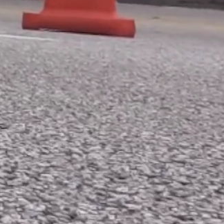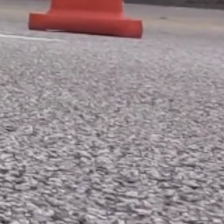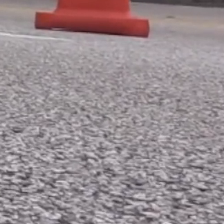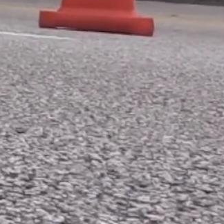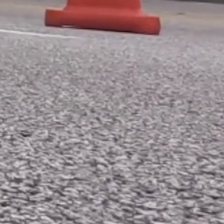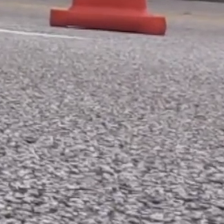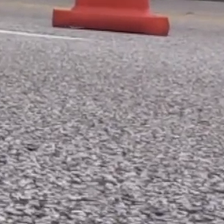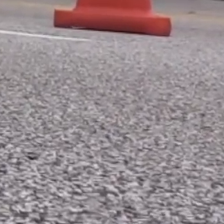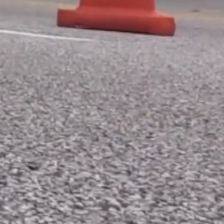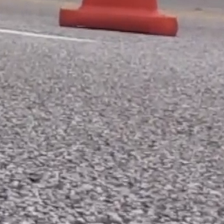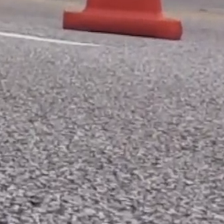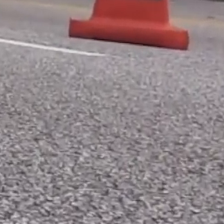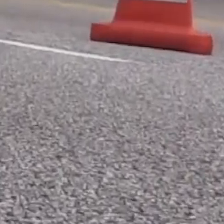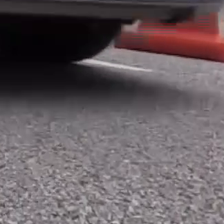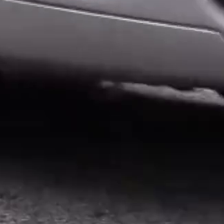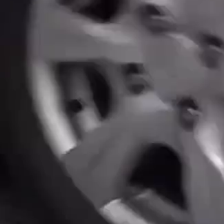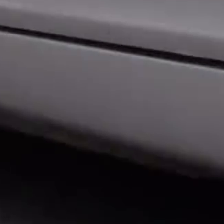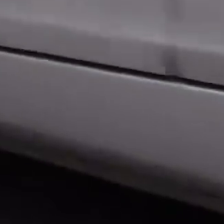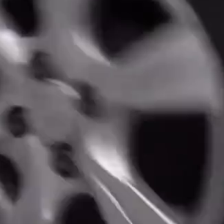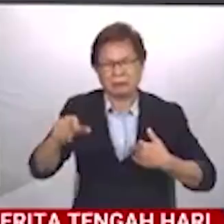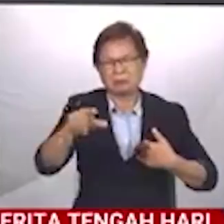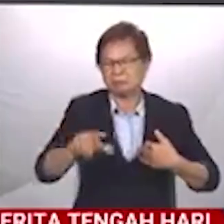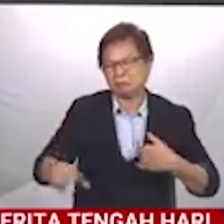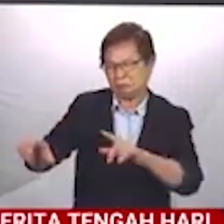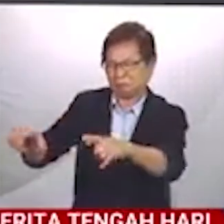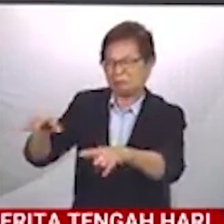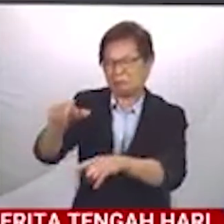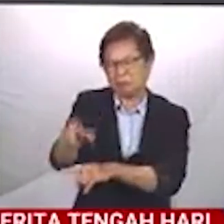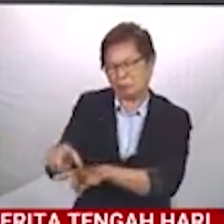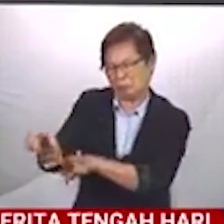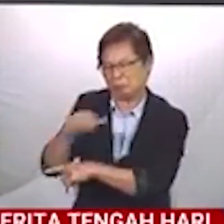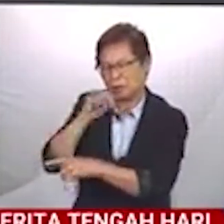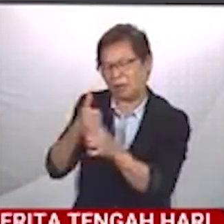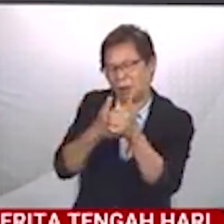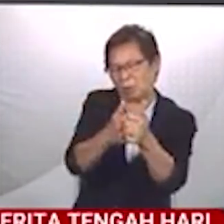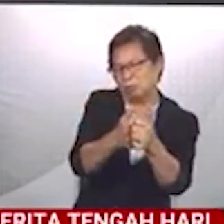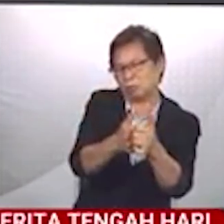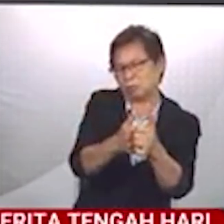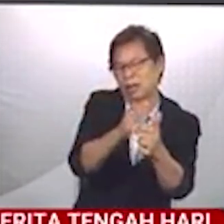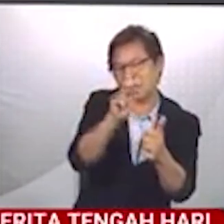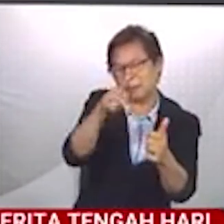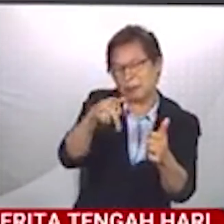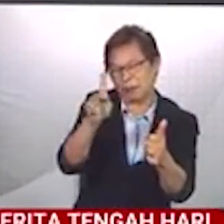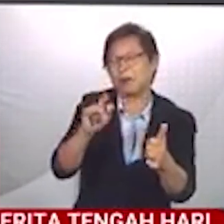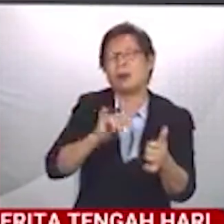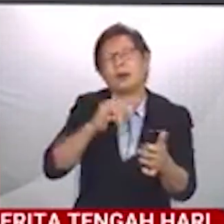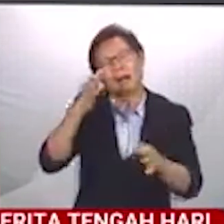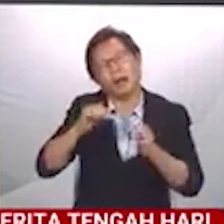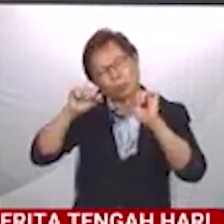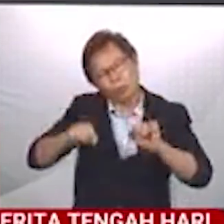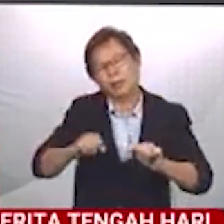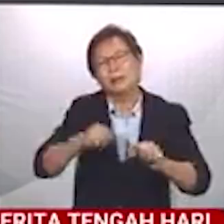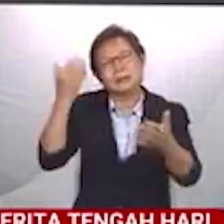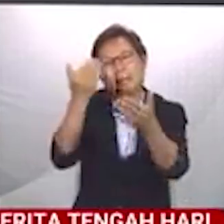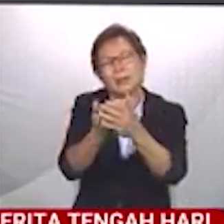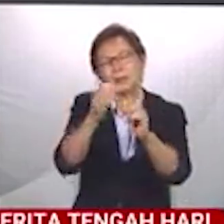begitu, masih terdapat mereka-mereka yang tidak mematuhinya, yang saya harapkan kalau boleh sampai ke 100%. Jadi